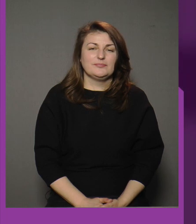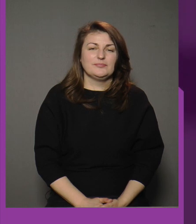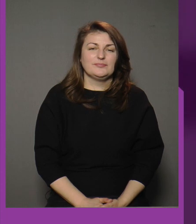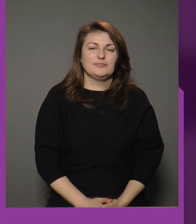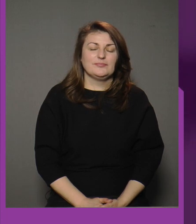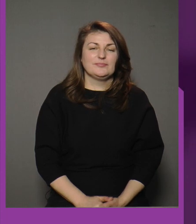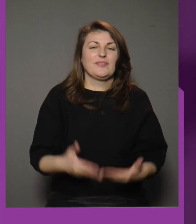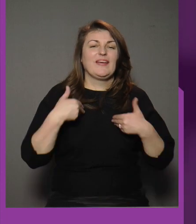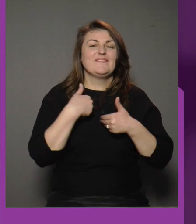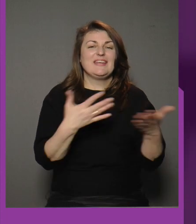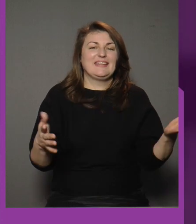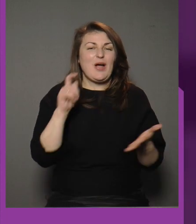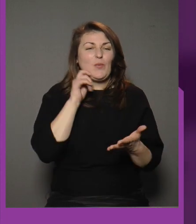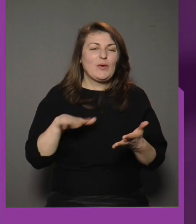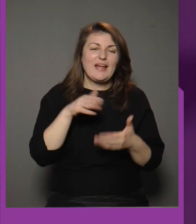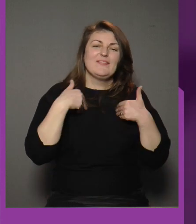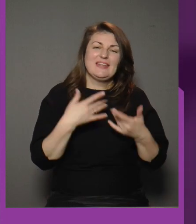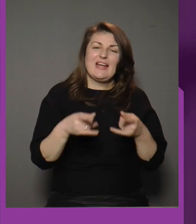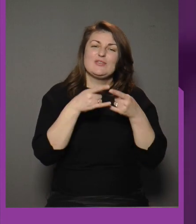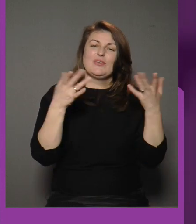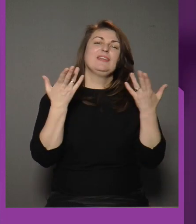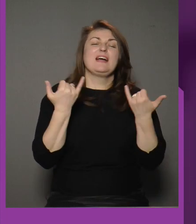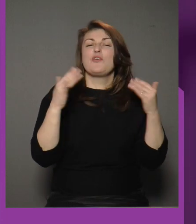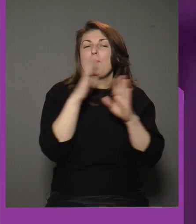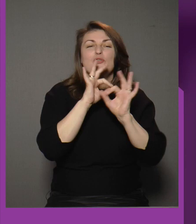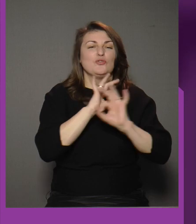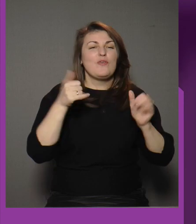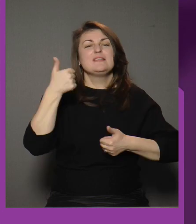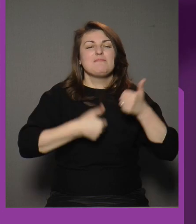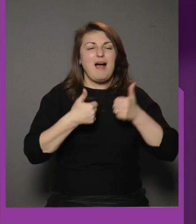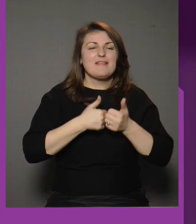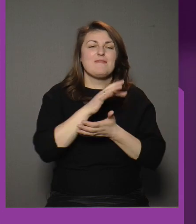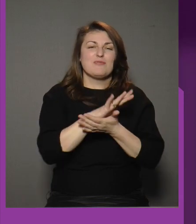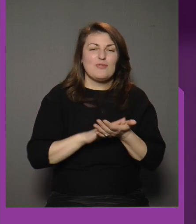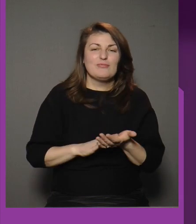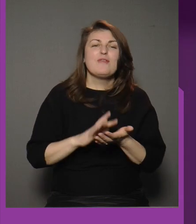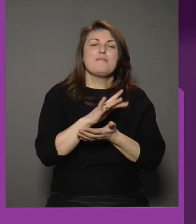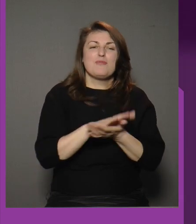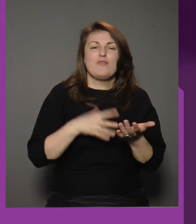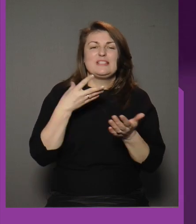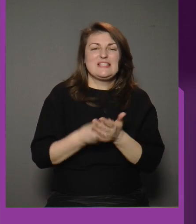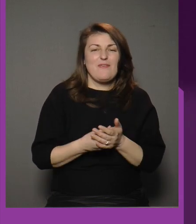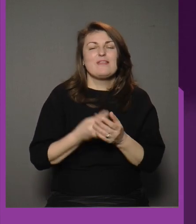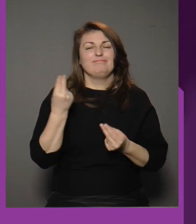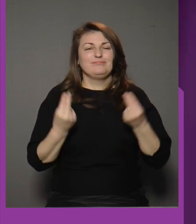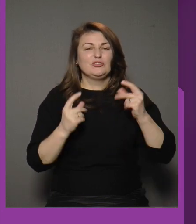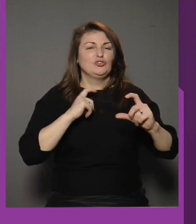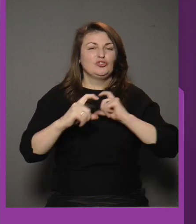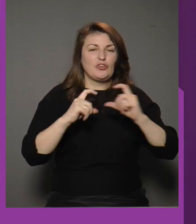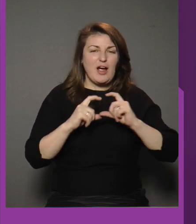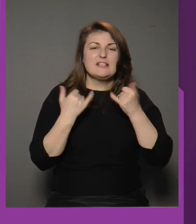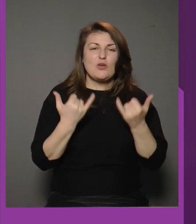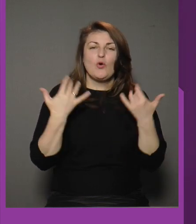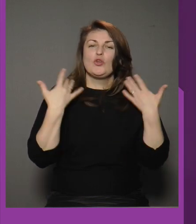Вітаю Україну, вітаю студію. Так, сьогодні погода чудова, змагання продовжується, продовжують свої турніри шахи. Сьогодні